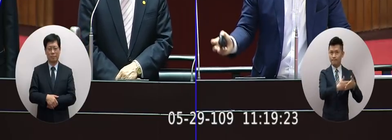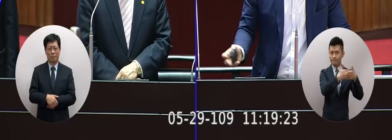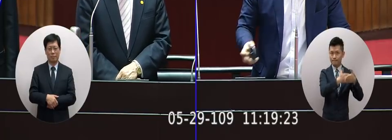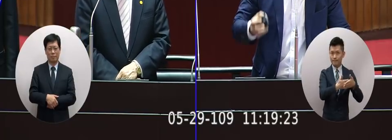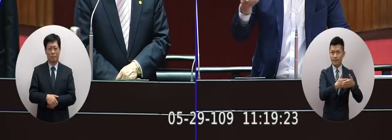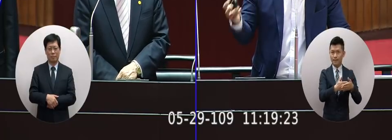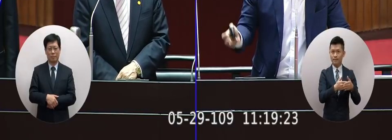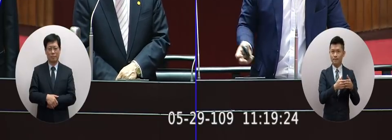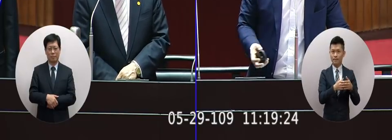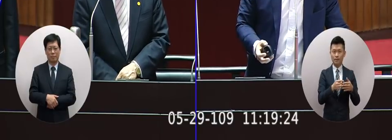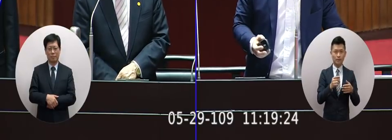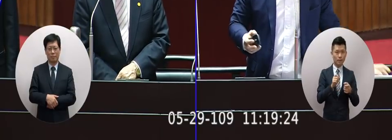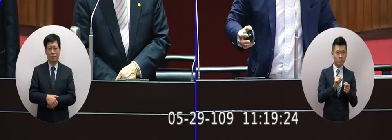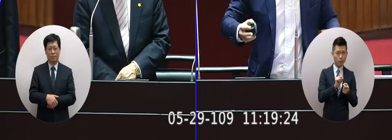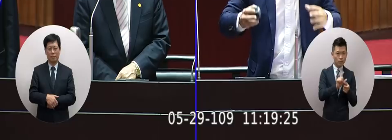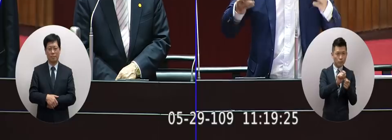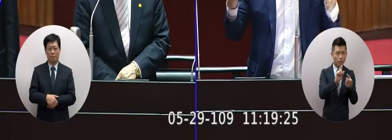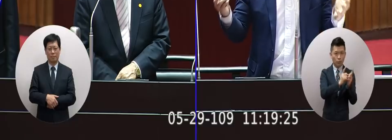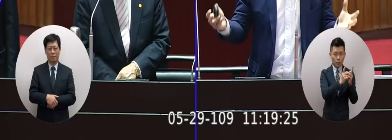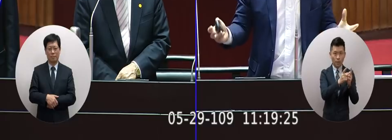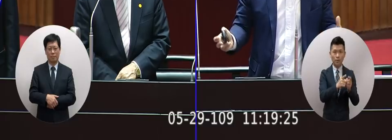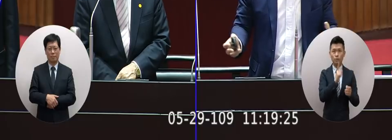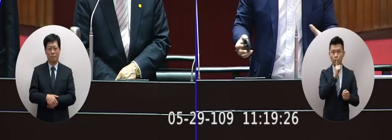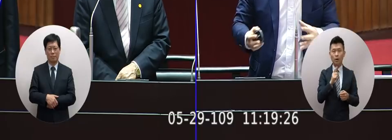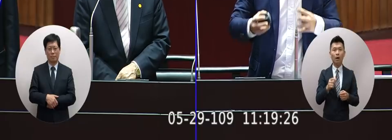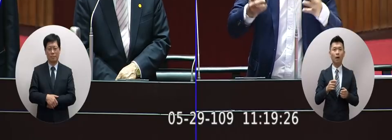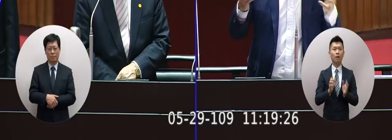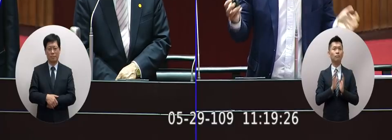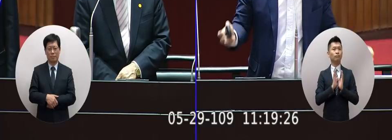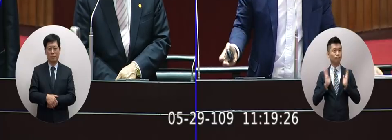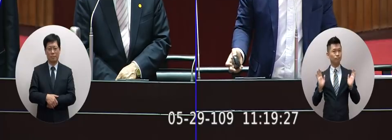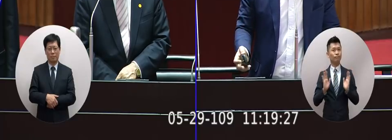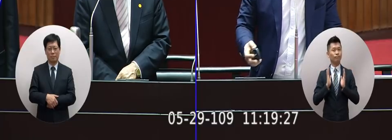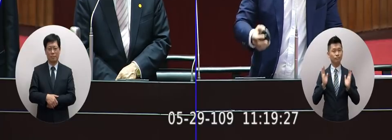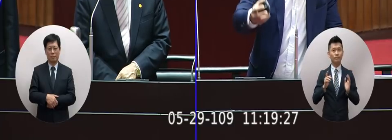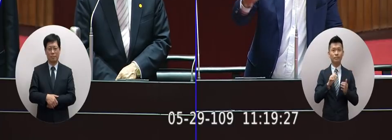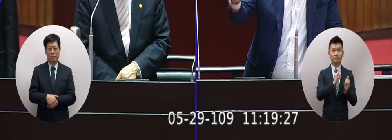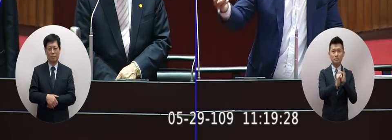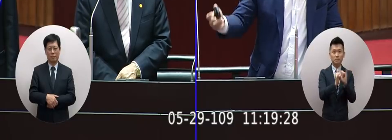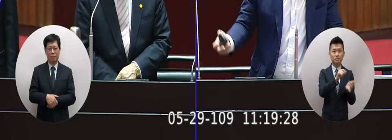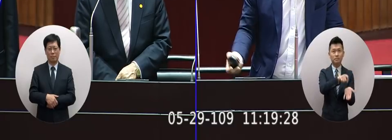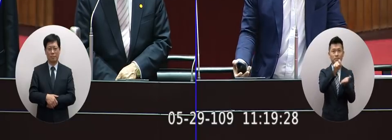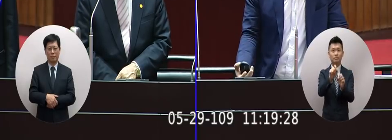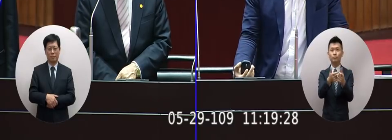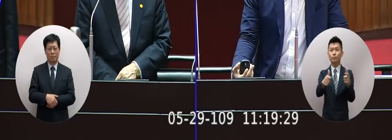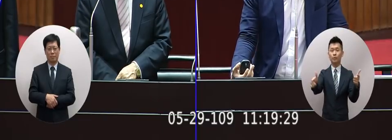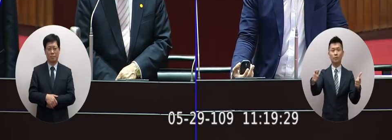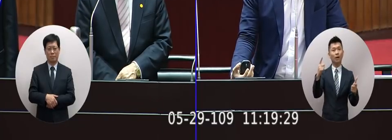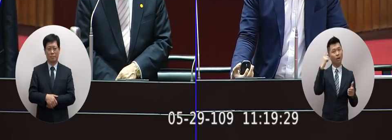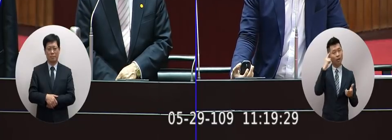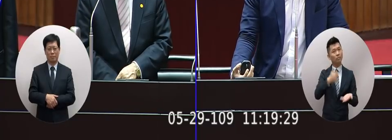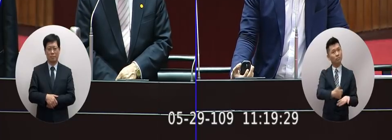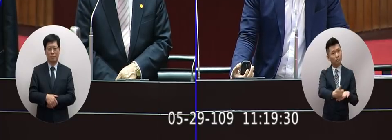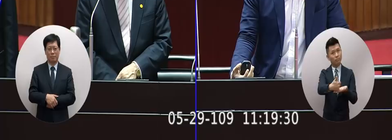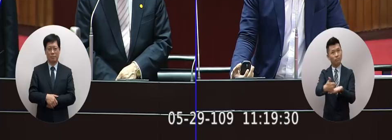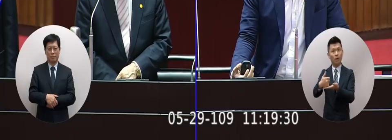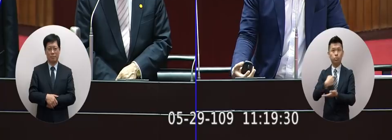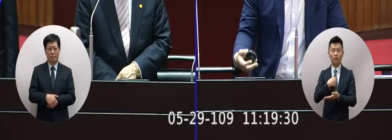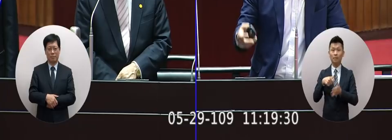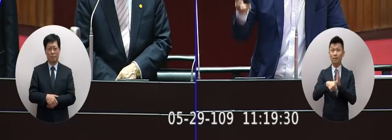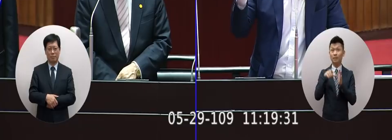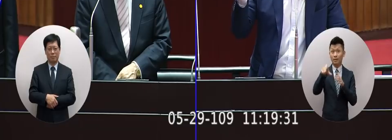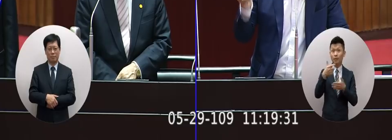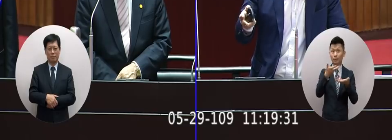造无同款，咱讲吼啊，这声音卖多元吼，啊，大家民意爱无同款，有大家家己的想法，这叫多边主义啦